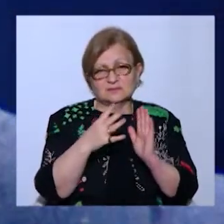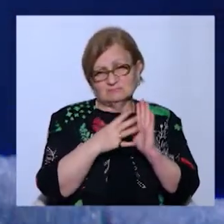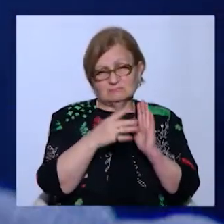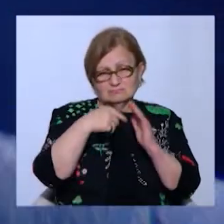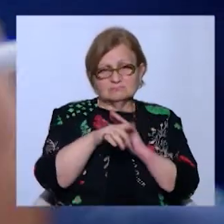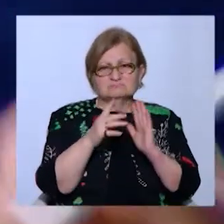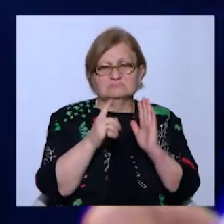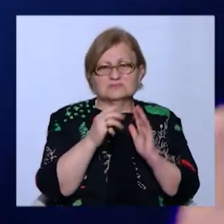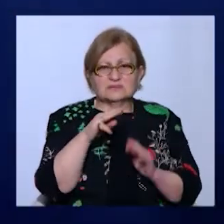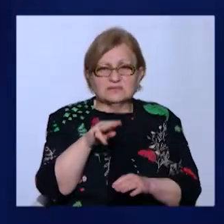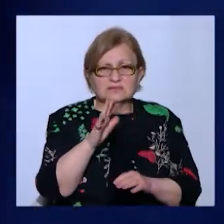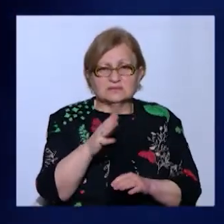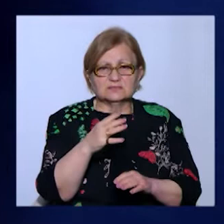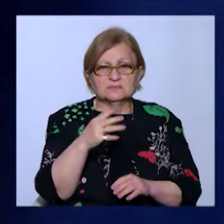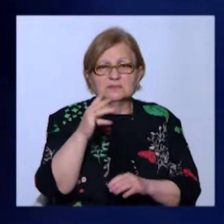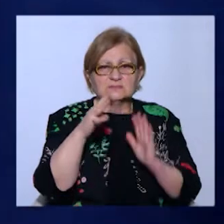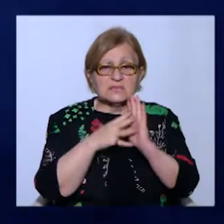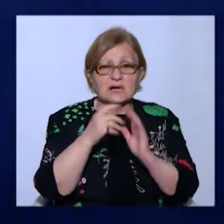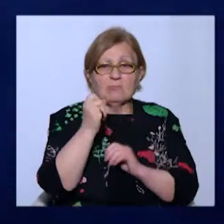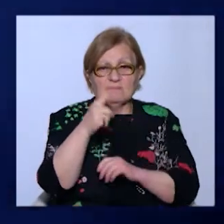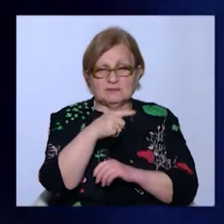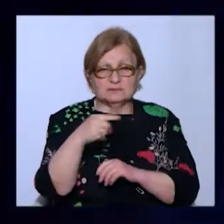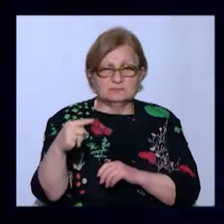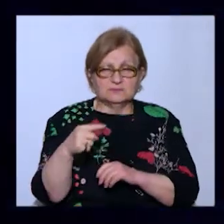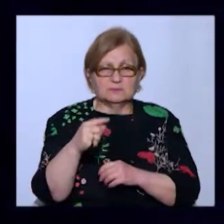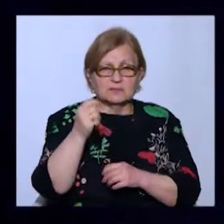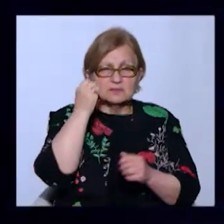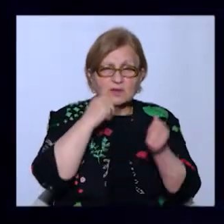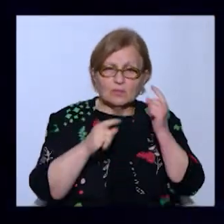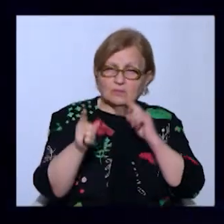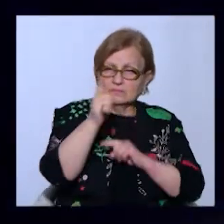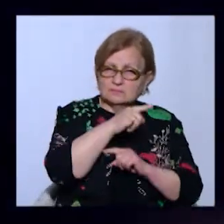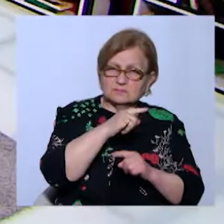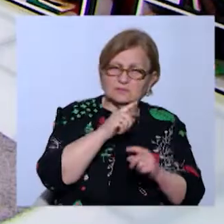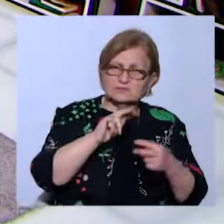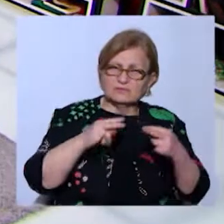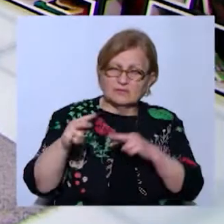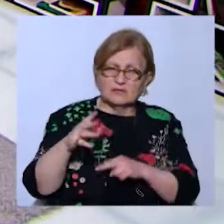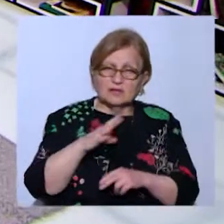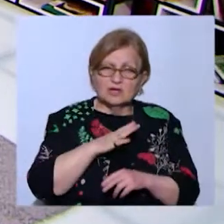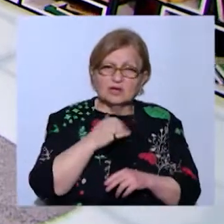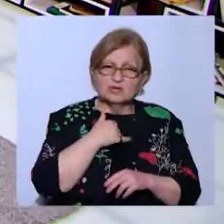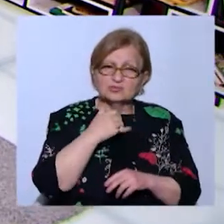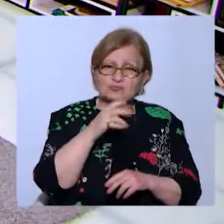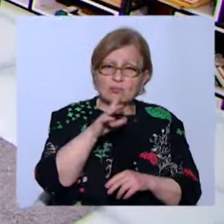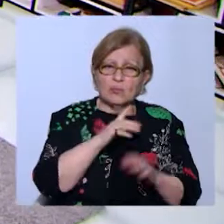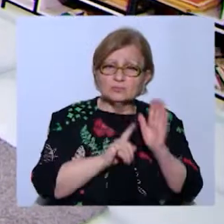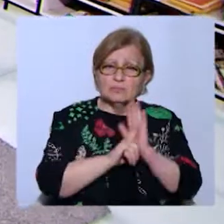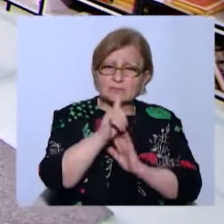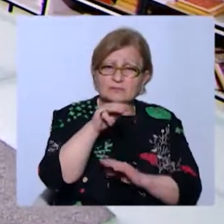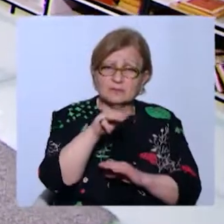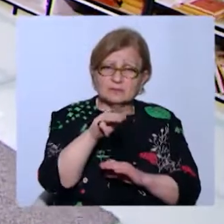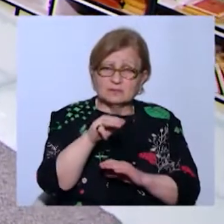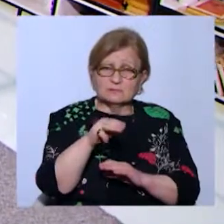11-ც. და ახლა უკვე დაუბრუნდეთ ძველ ცვლადებს. ძველ ცვლადს t-ი ქონდა 3 ხარისხად x-ი აღნიშნული,